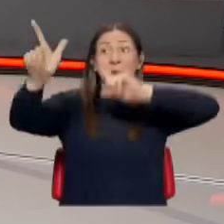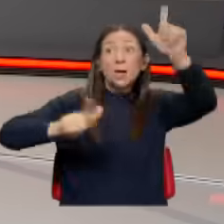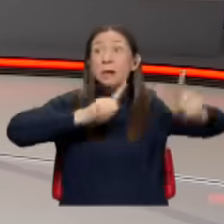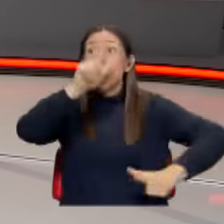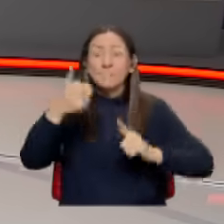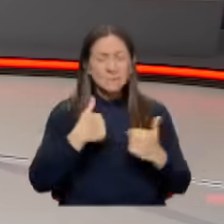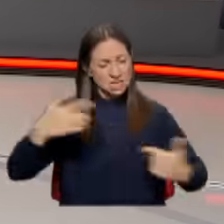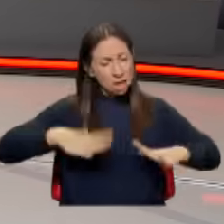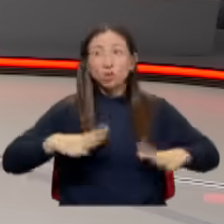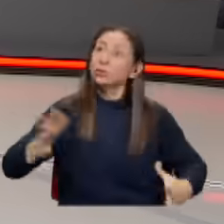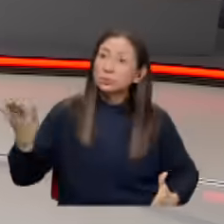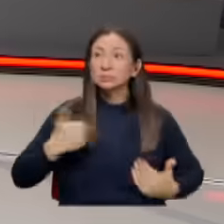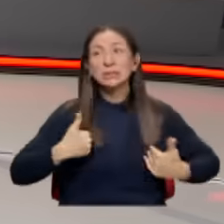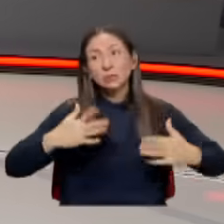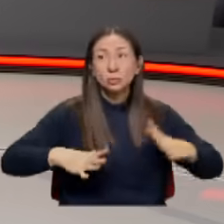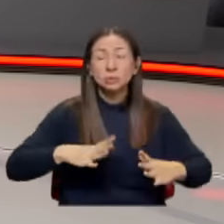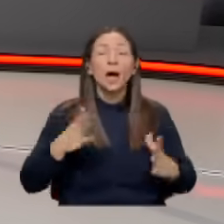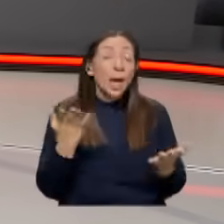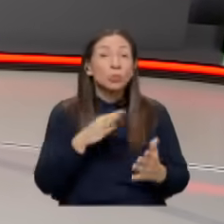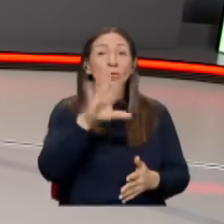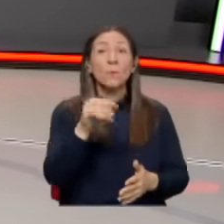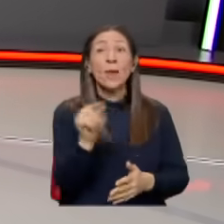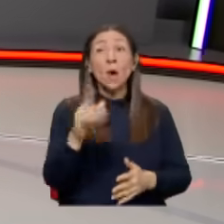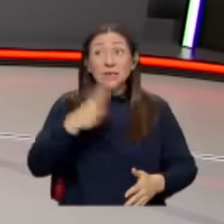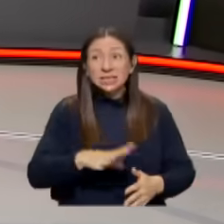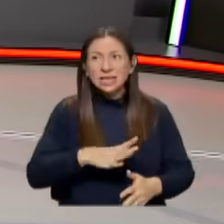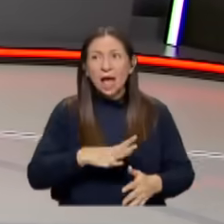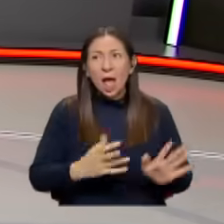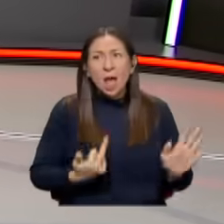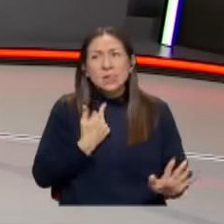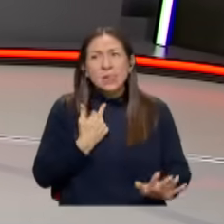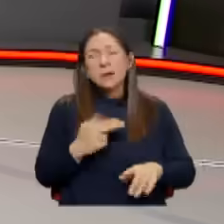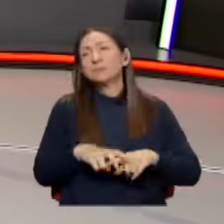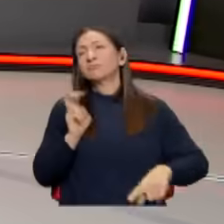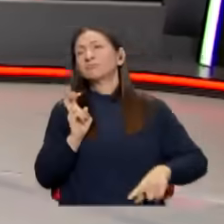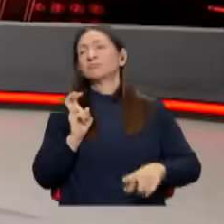yükseltti. Biz de isteriz diye. Ama tüm memurlar isteyince geri çektiler.